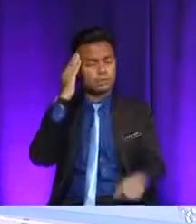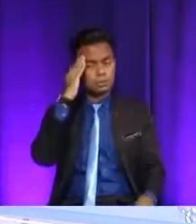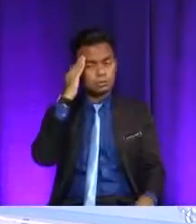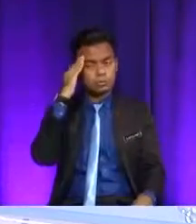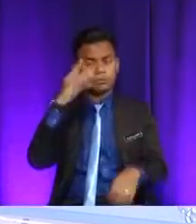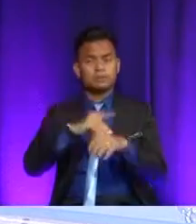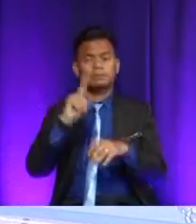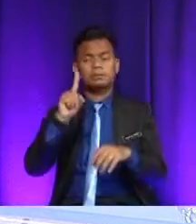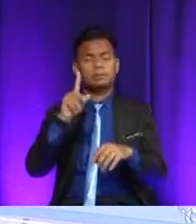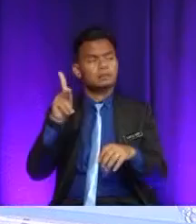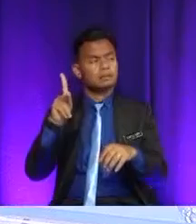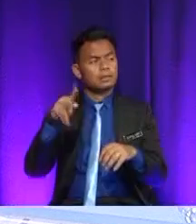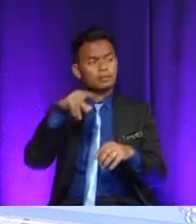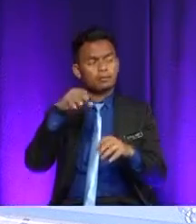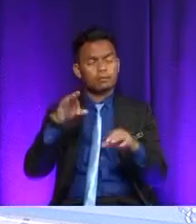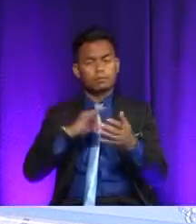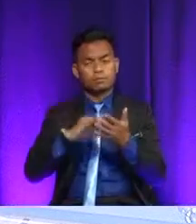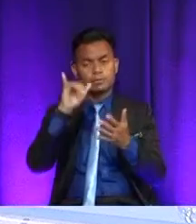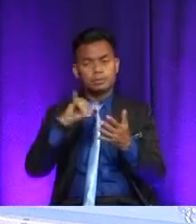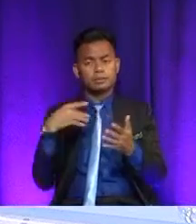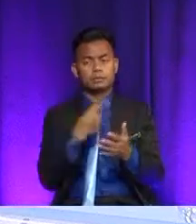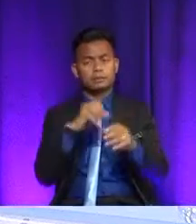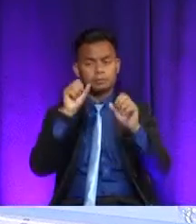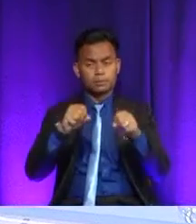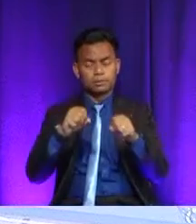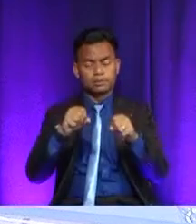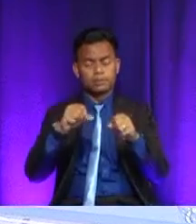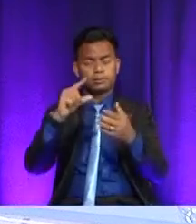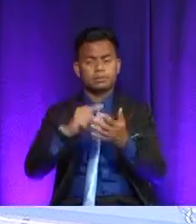dan juga nilai mana yang kita beli masuk dalam